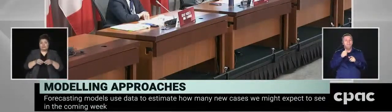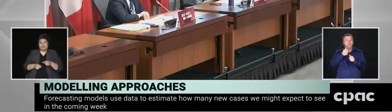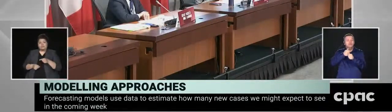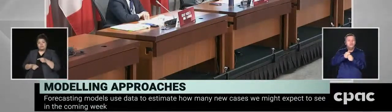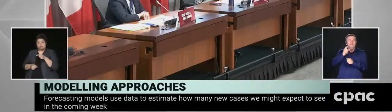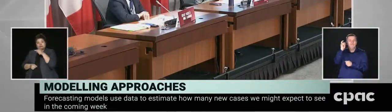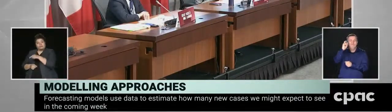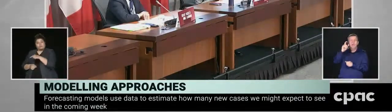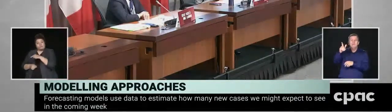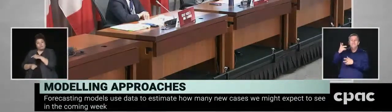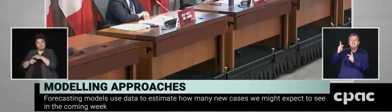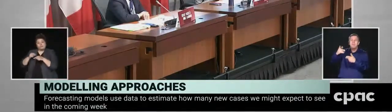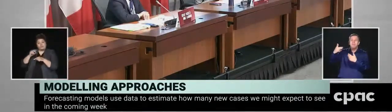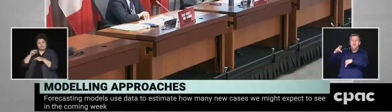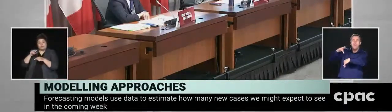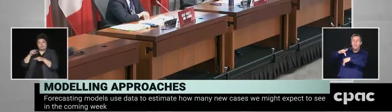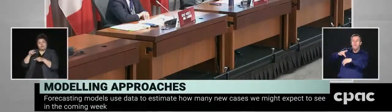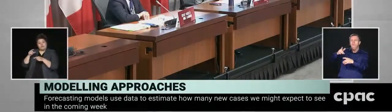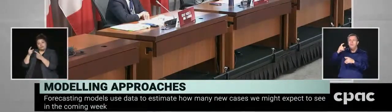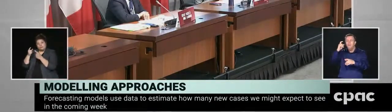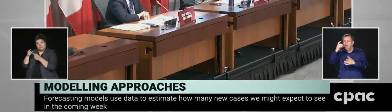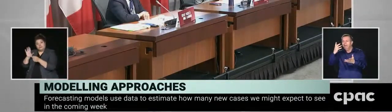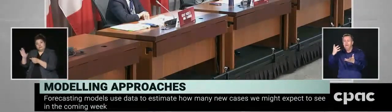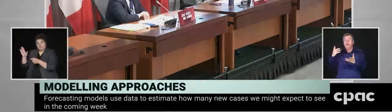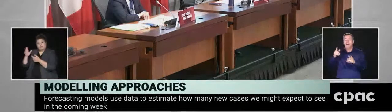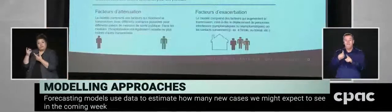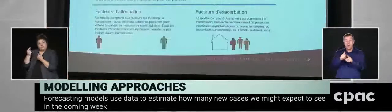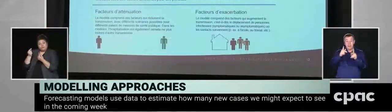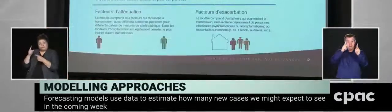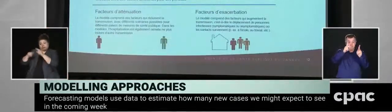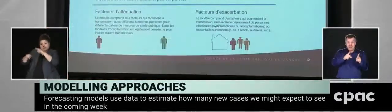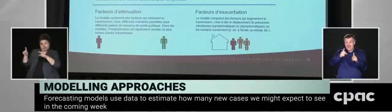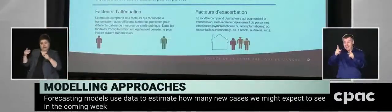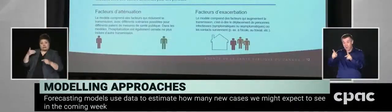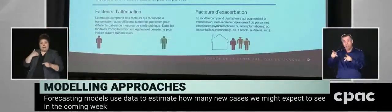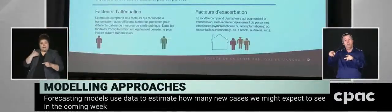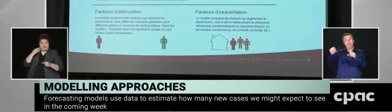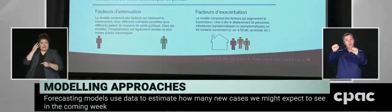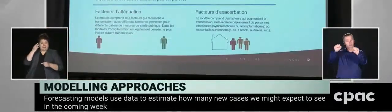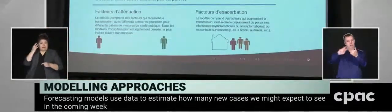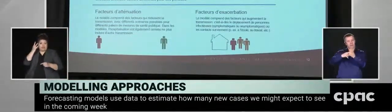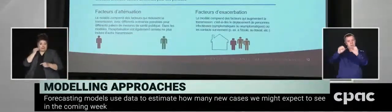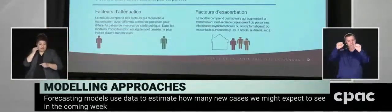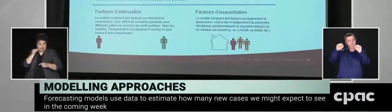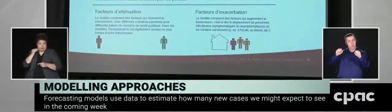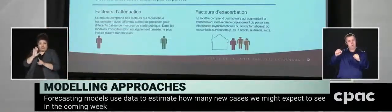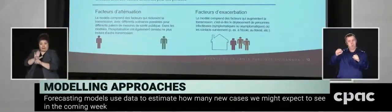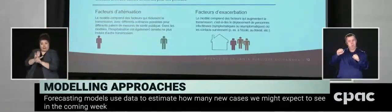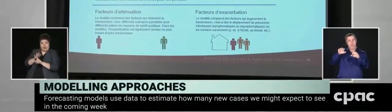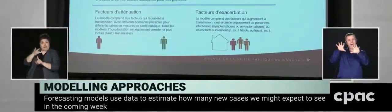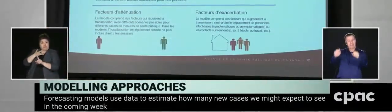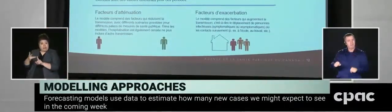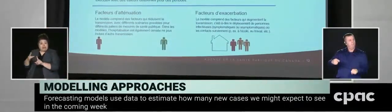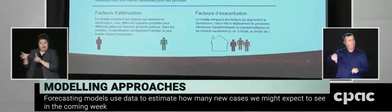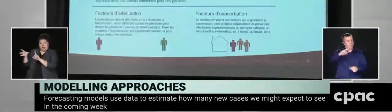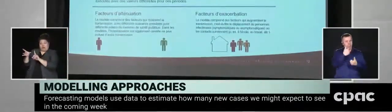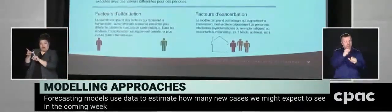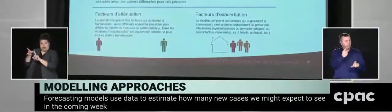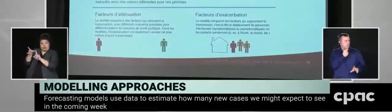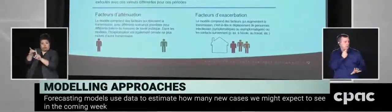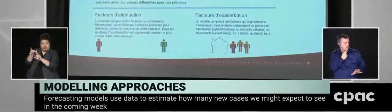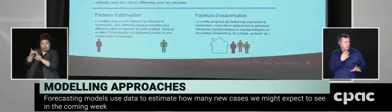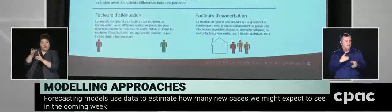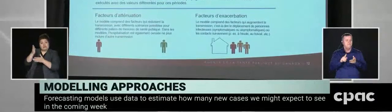sont considérées au départ comme étant des victimes potentielles. Certaines seront exposées et les personnes exposées peuvent